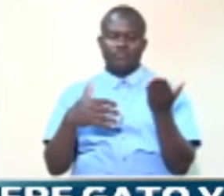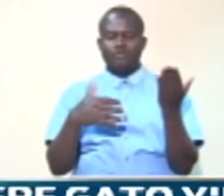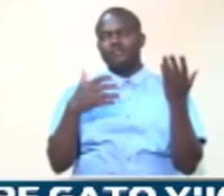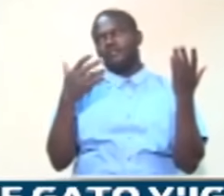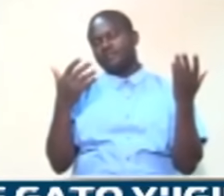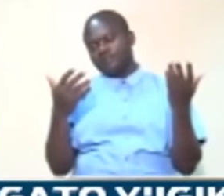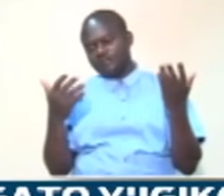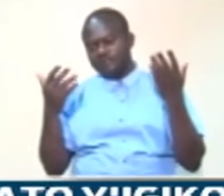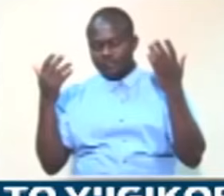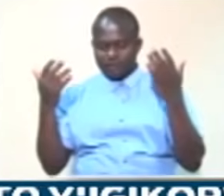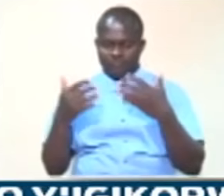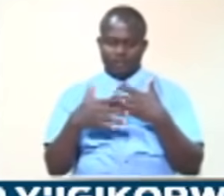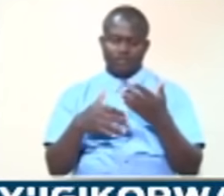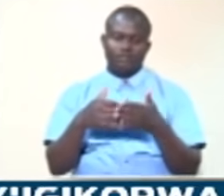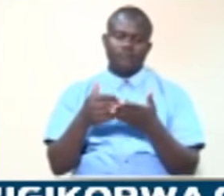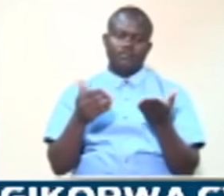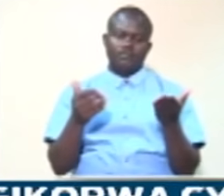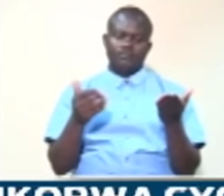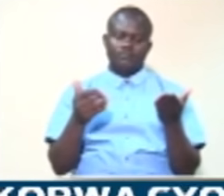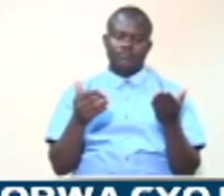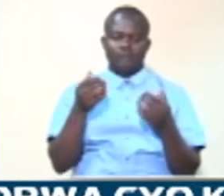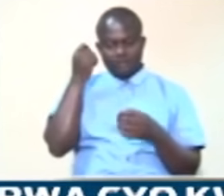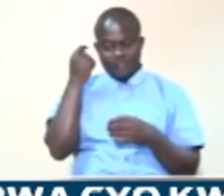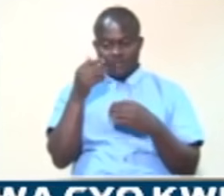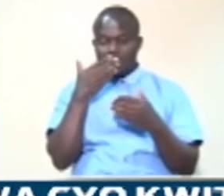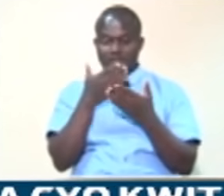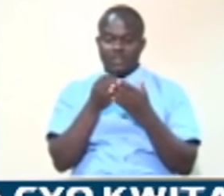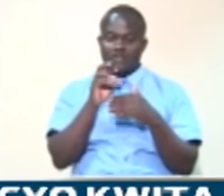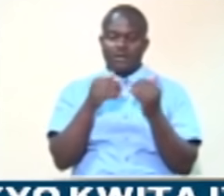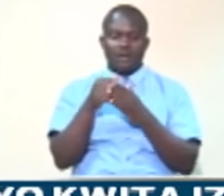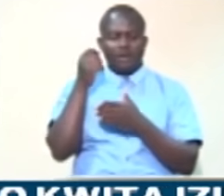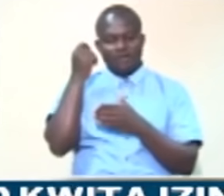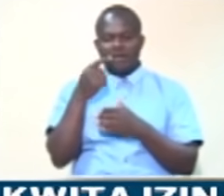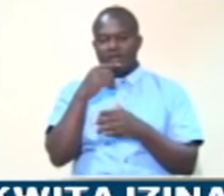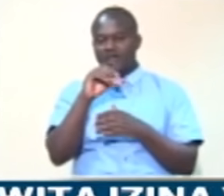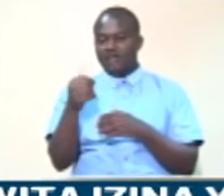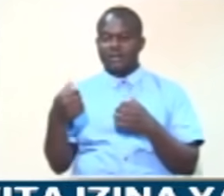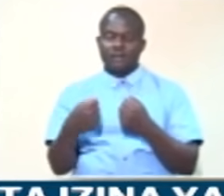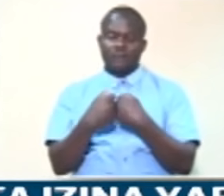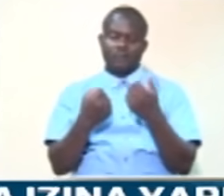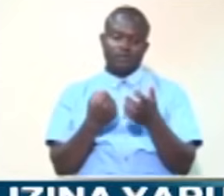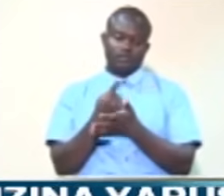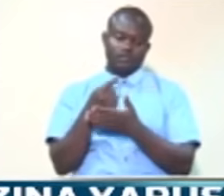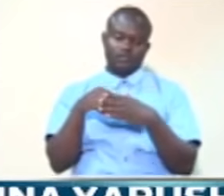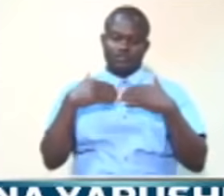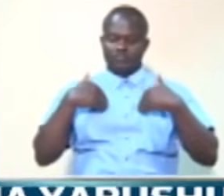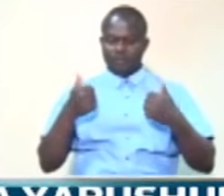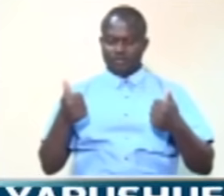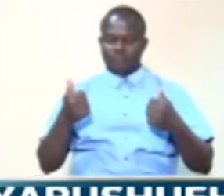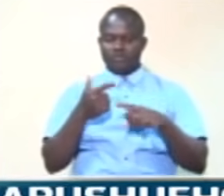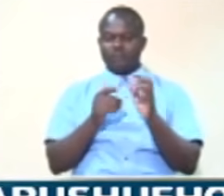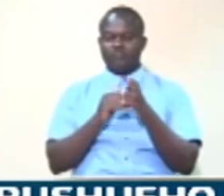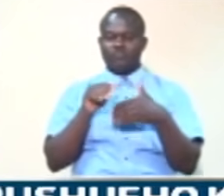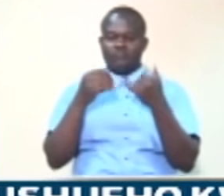se amaraso yagusagutse batabyumva neza cyangwa kumva ko hari izindi ngaruka bitera mu buzima